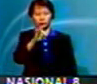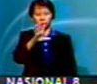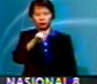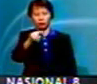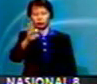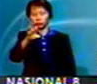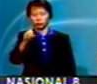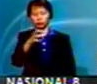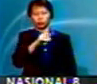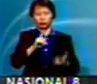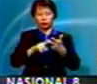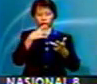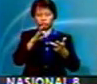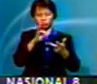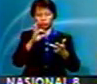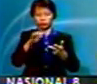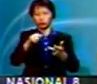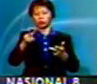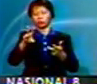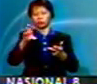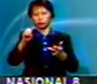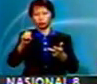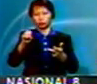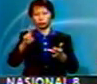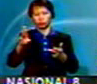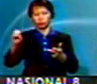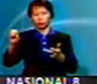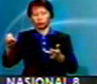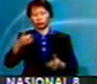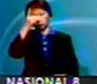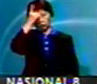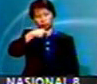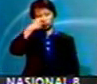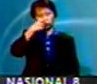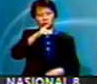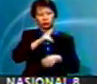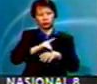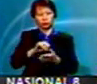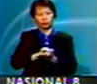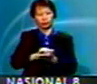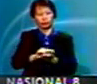90 dan 1999 hingga 2000. Datuk Seri Arifah menyatakannya di New York.